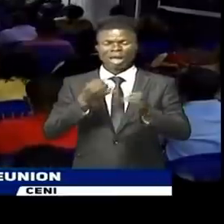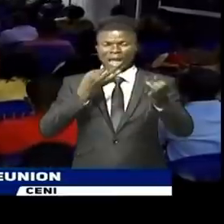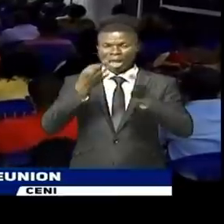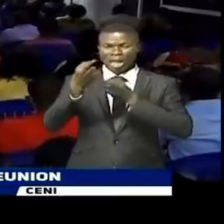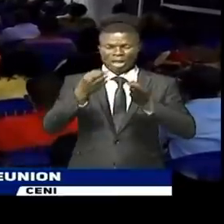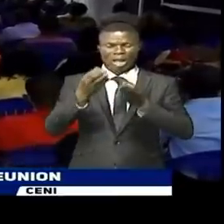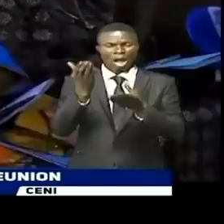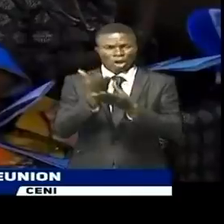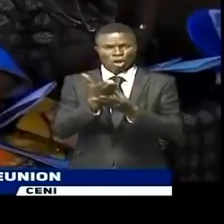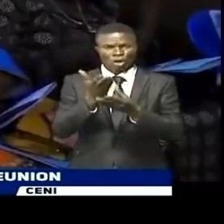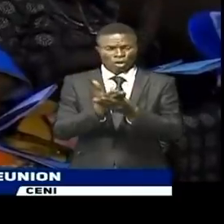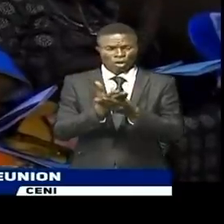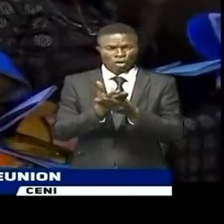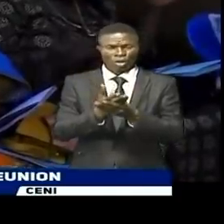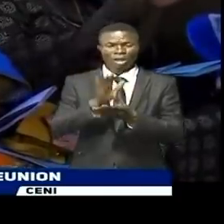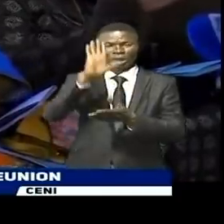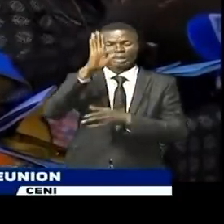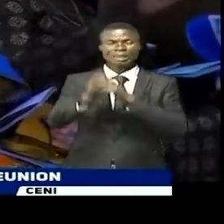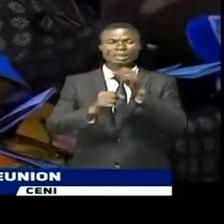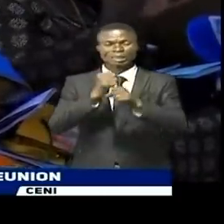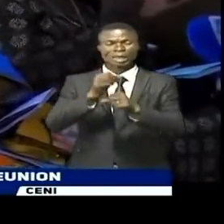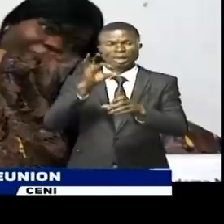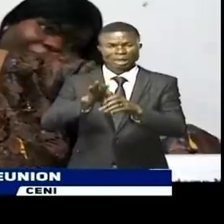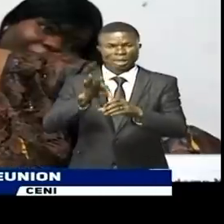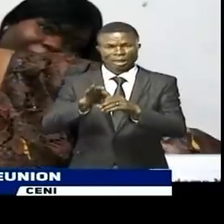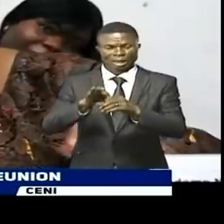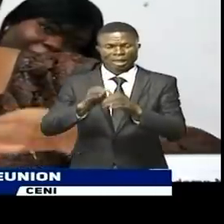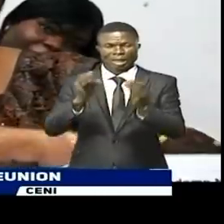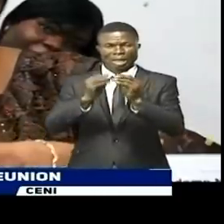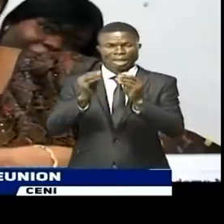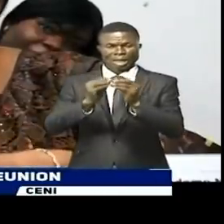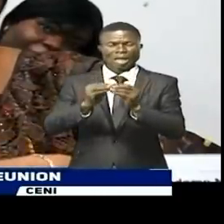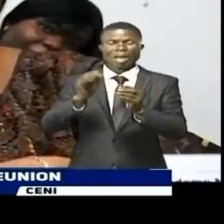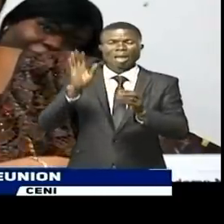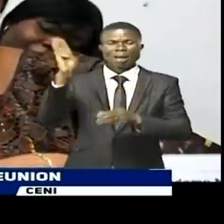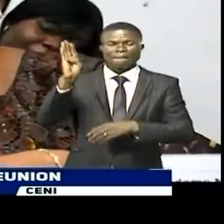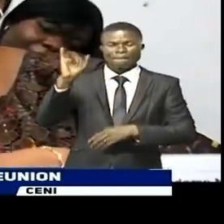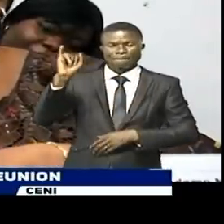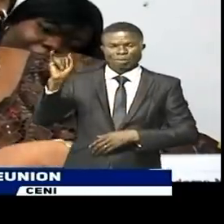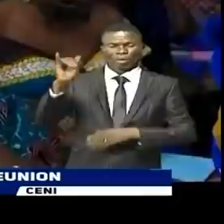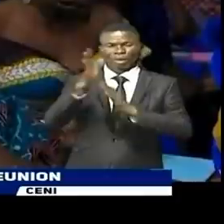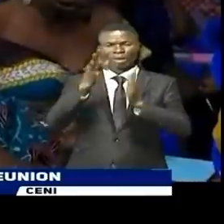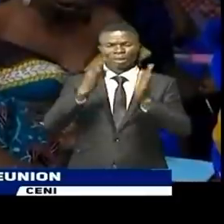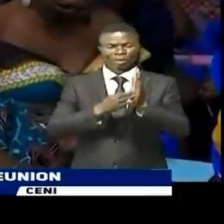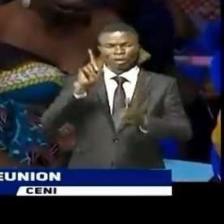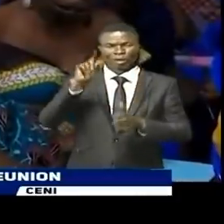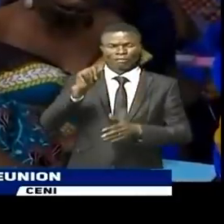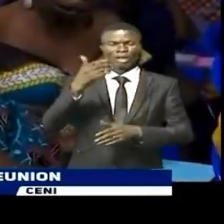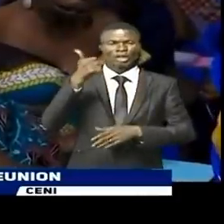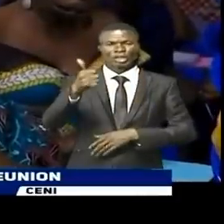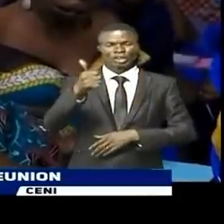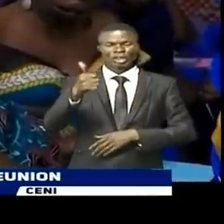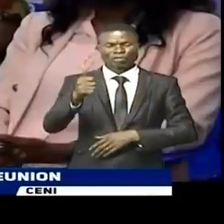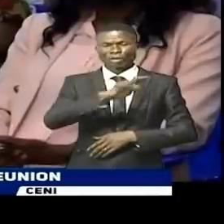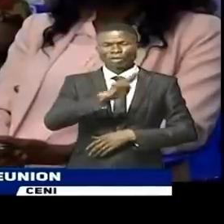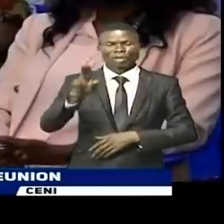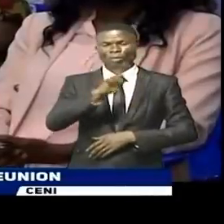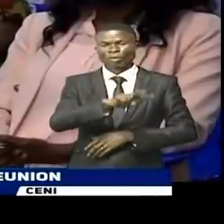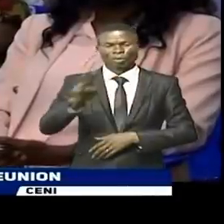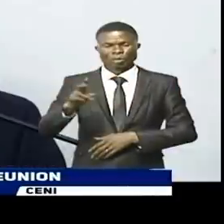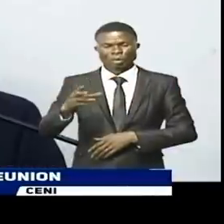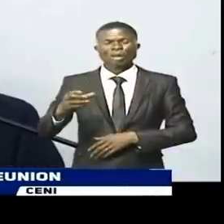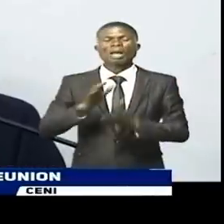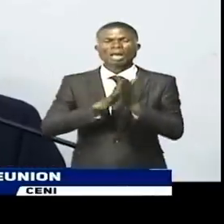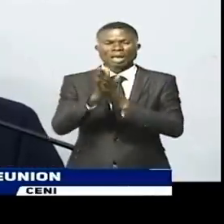document quinquennat de la ceni produit lors de la télé de big boi du 18 au 20 janvier 2022 prend en charge la question